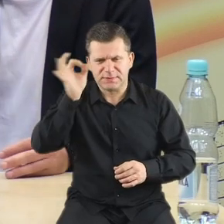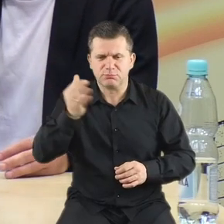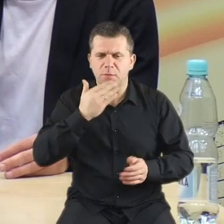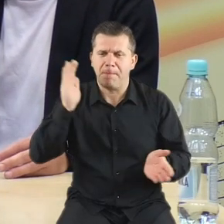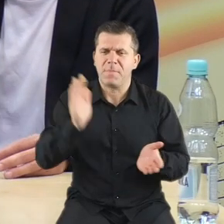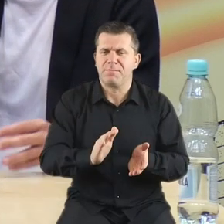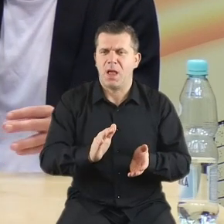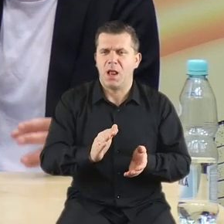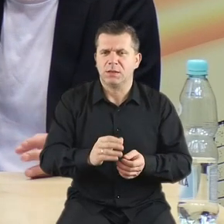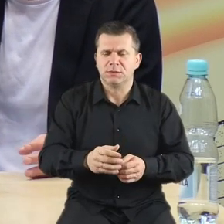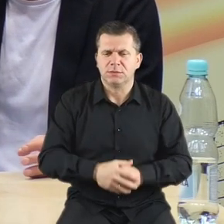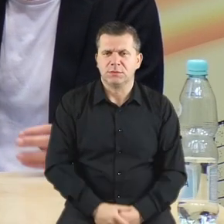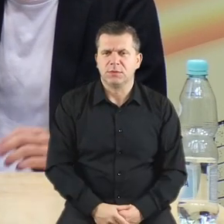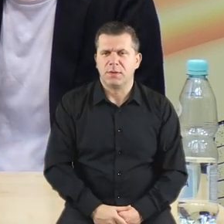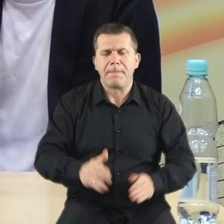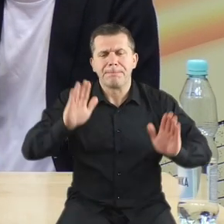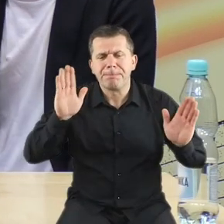krótsze zdania, jak najmniej stron.